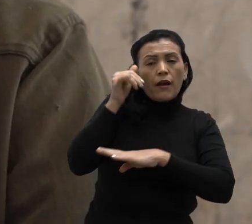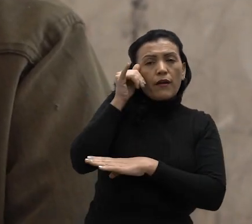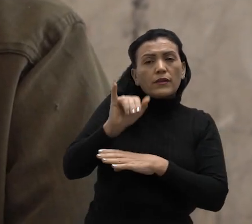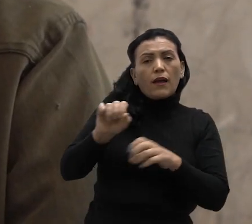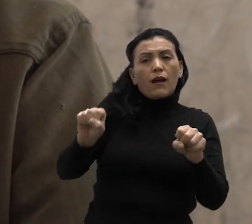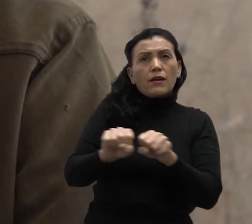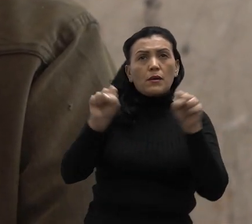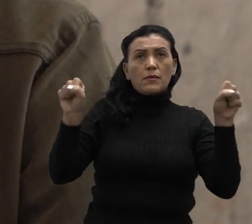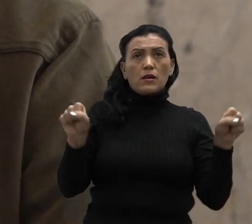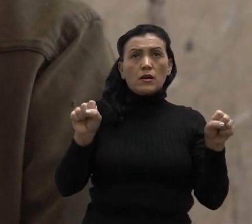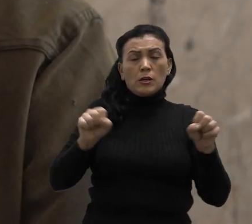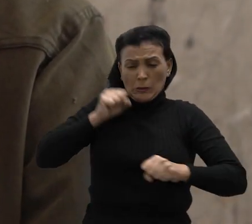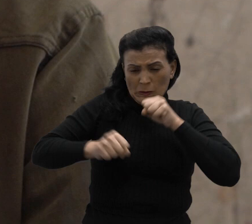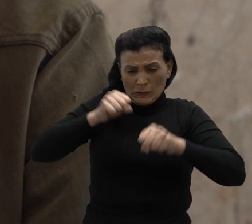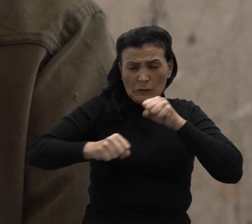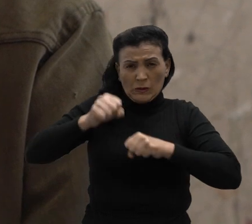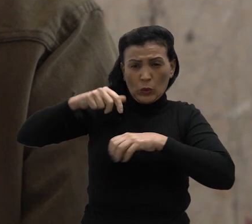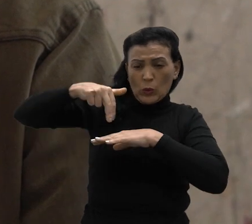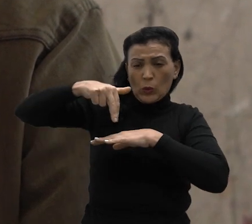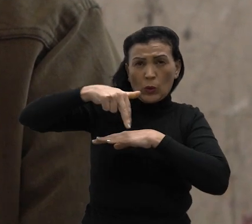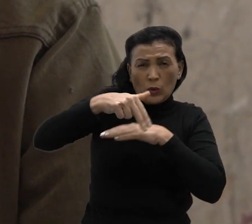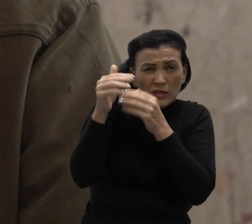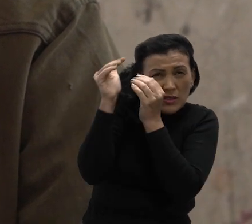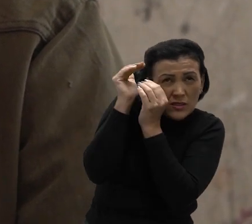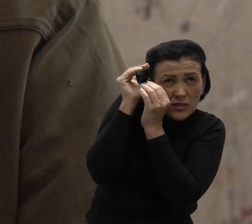ايش الحيطان.